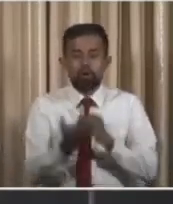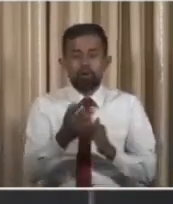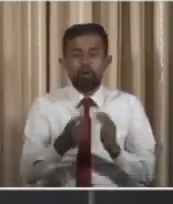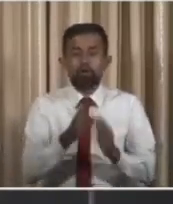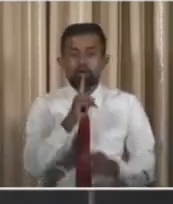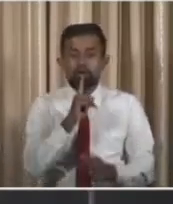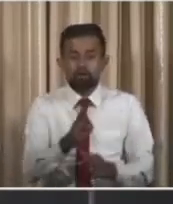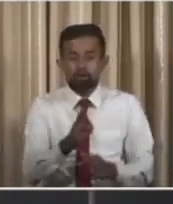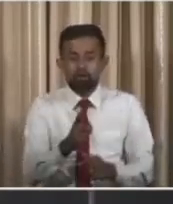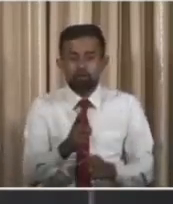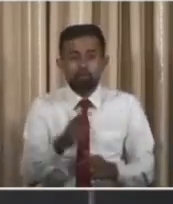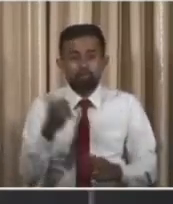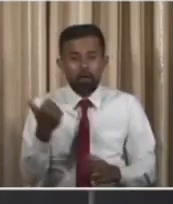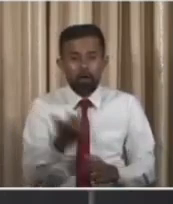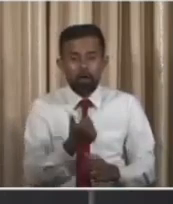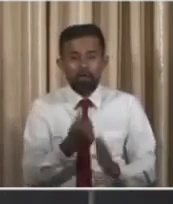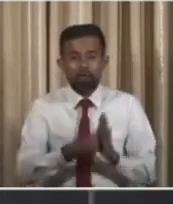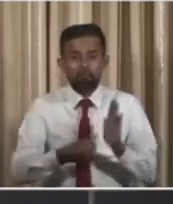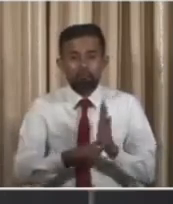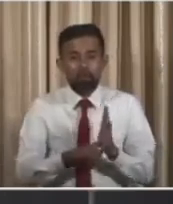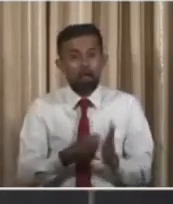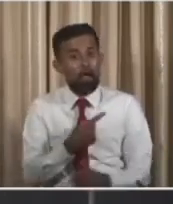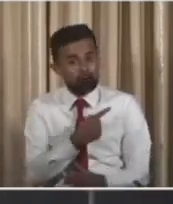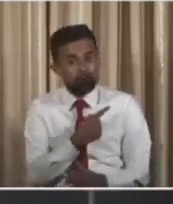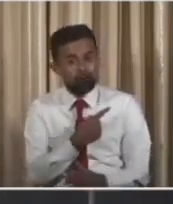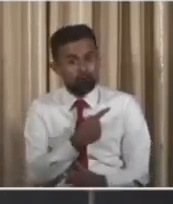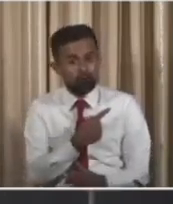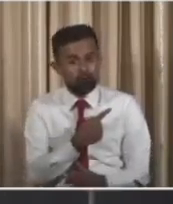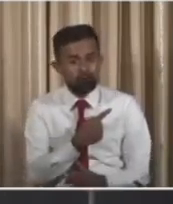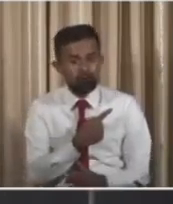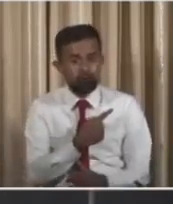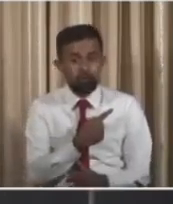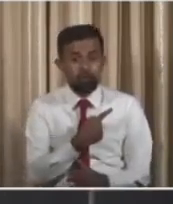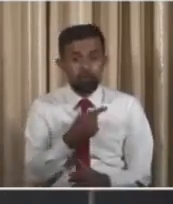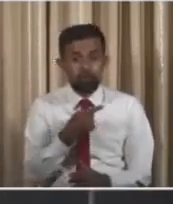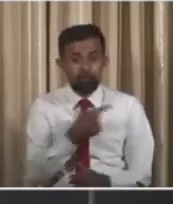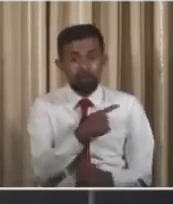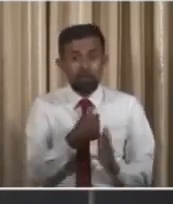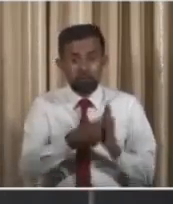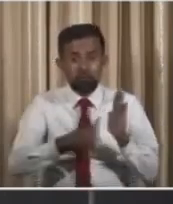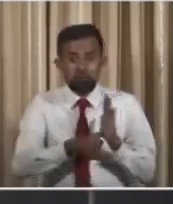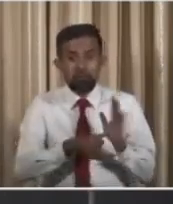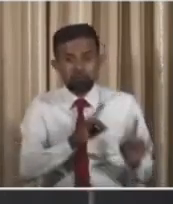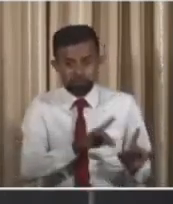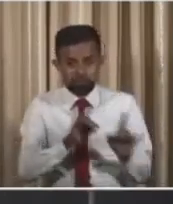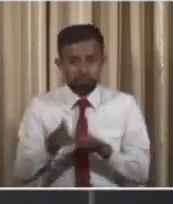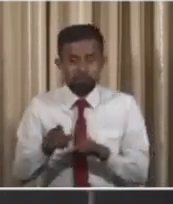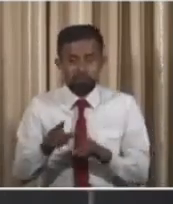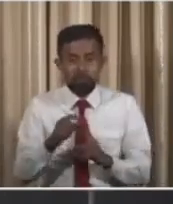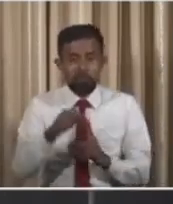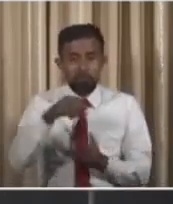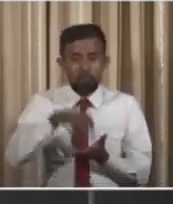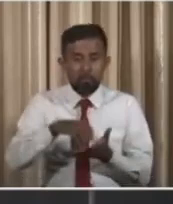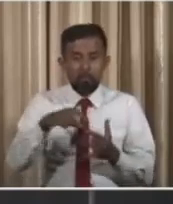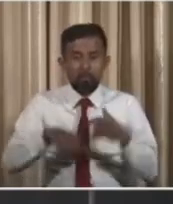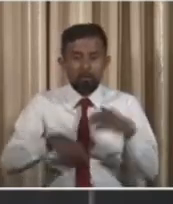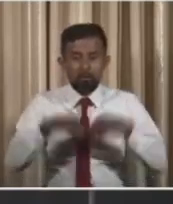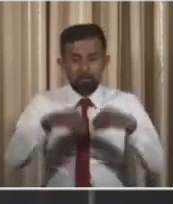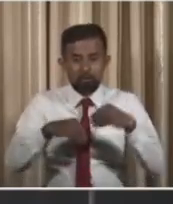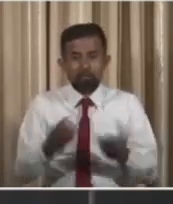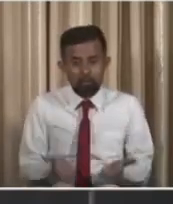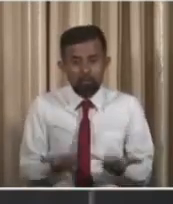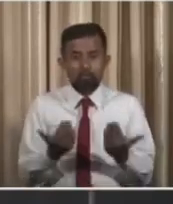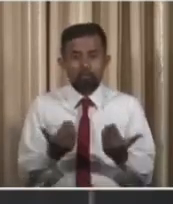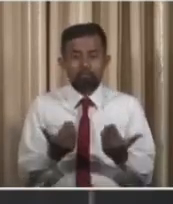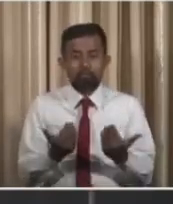usaha kerana alu. Alut panatak sama tu velati ya, ini sa, eh panatat anu me palat palna cantik, pawatan